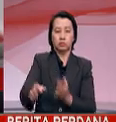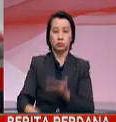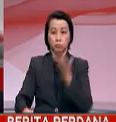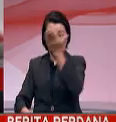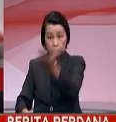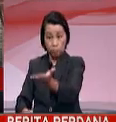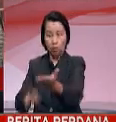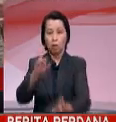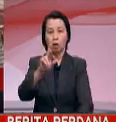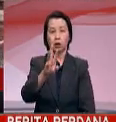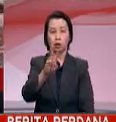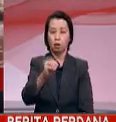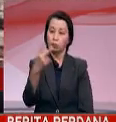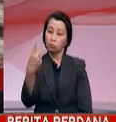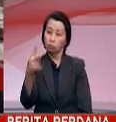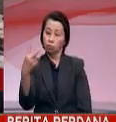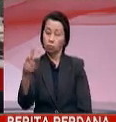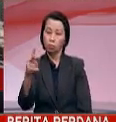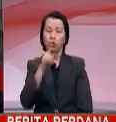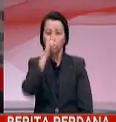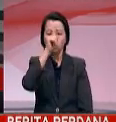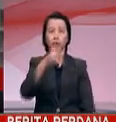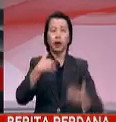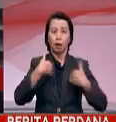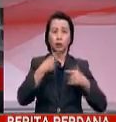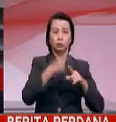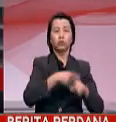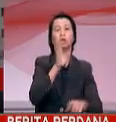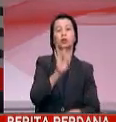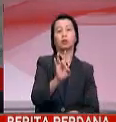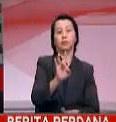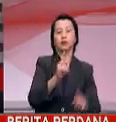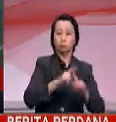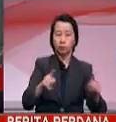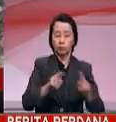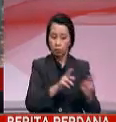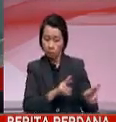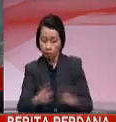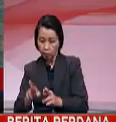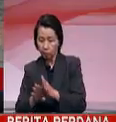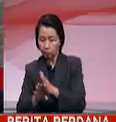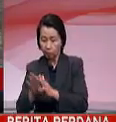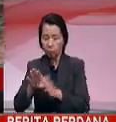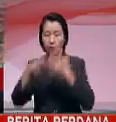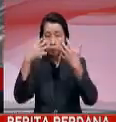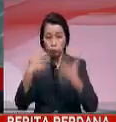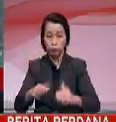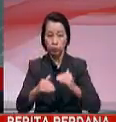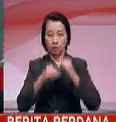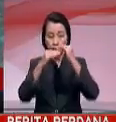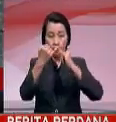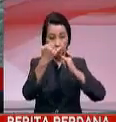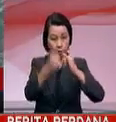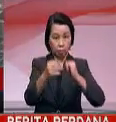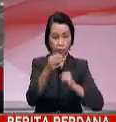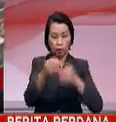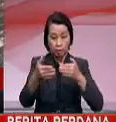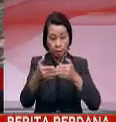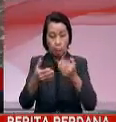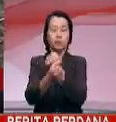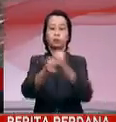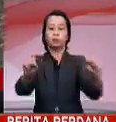pembentangan RM ke-12 sepatutnya dijadualkan Ogos ini meski rancangan pembangunan itu sudah di peringkat akhir dan hampir